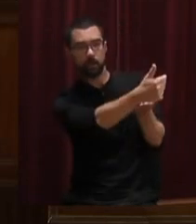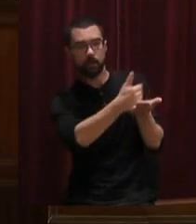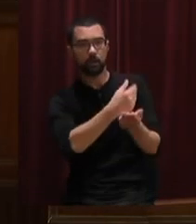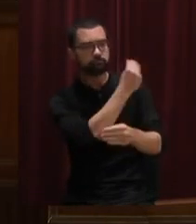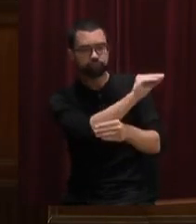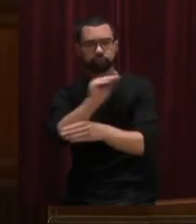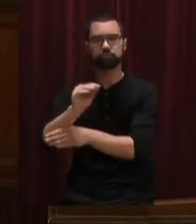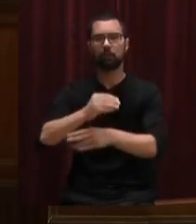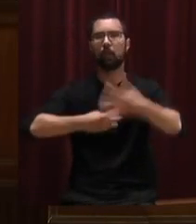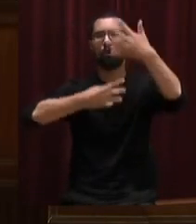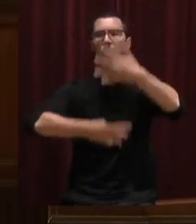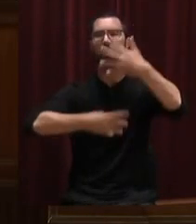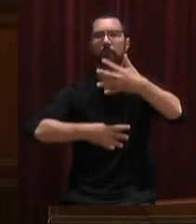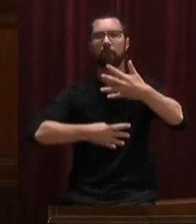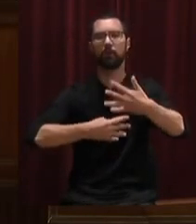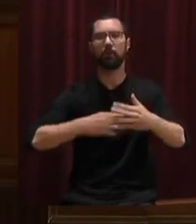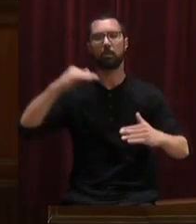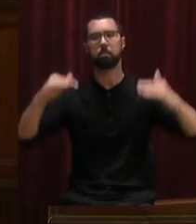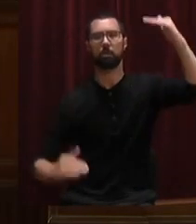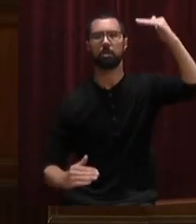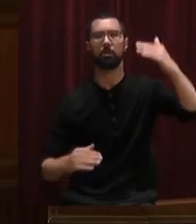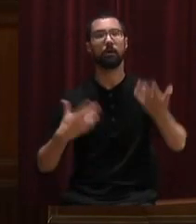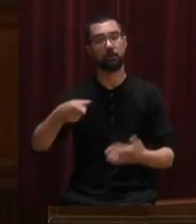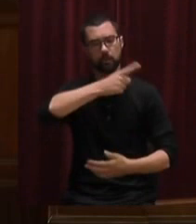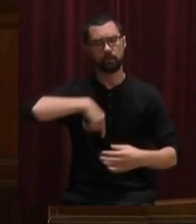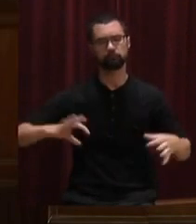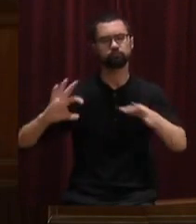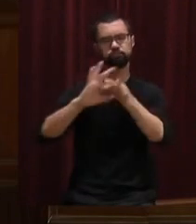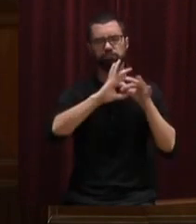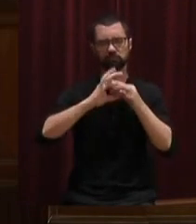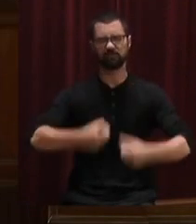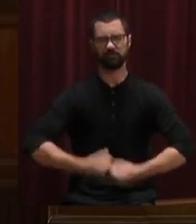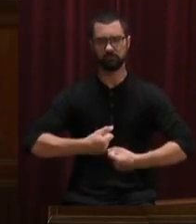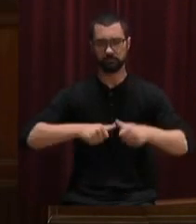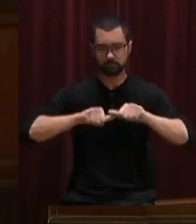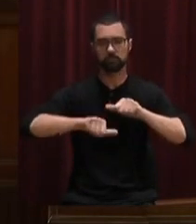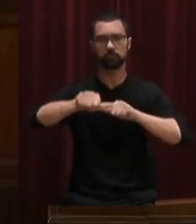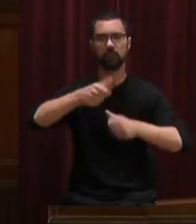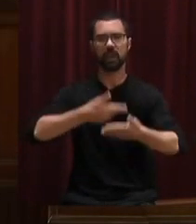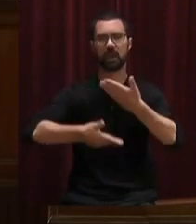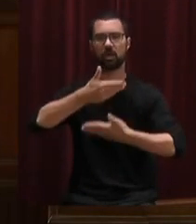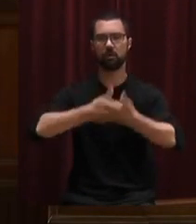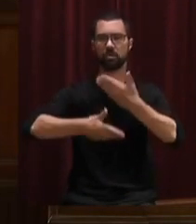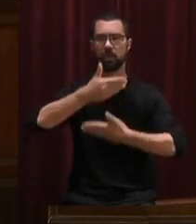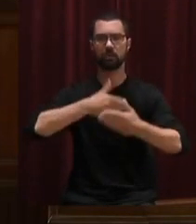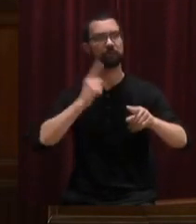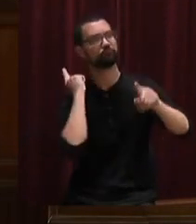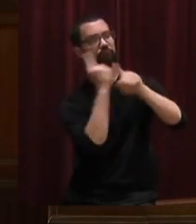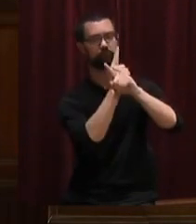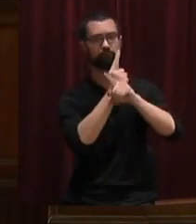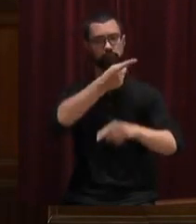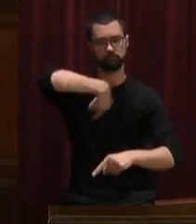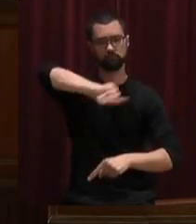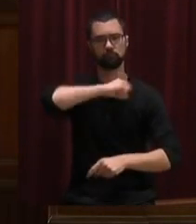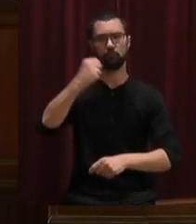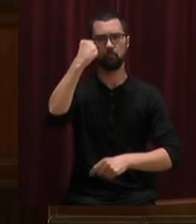repartiment. Es tracta que sumem forces de cara a la negociació que s'ha d'obrir ara. Hem d'incorporar al poder polític el